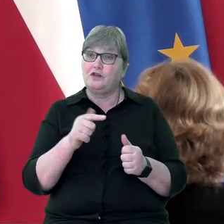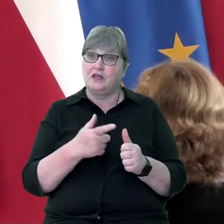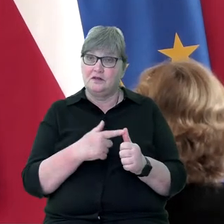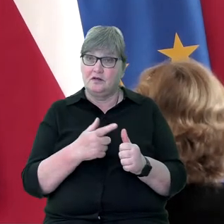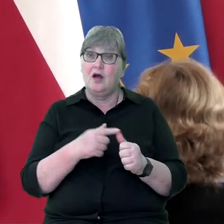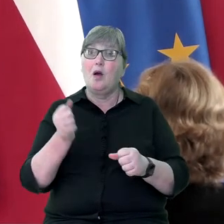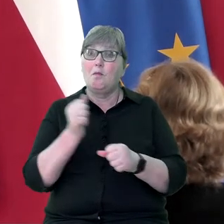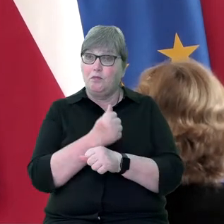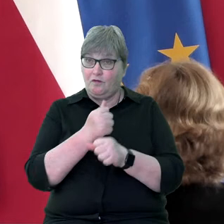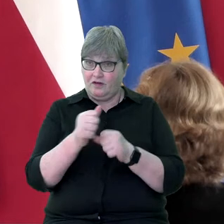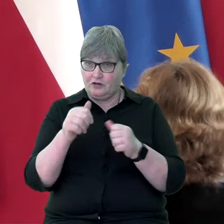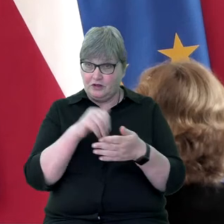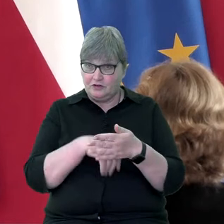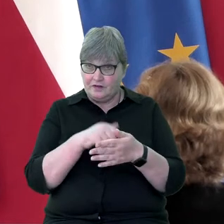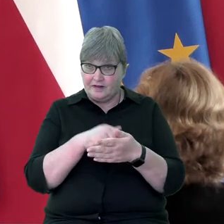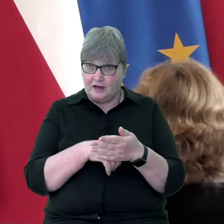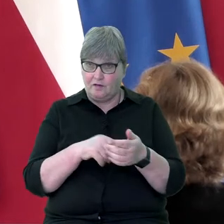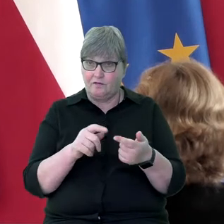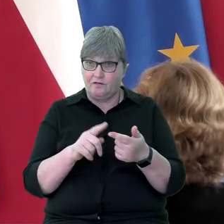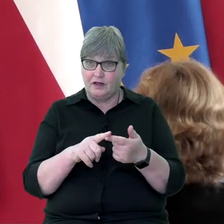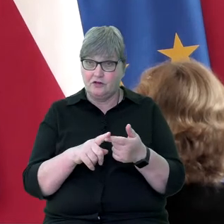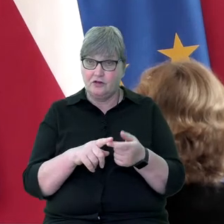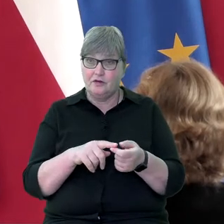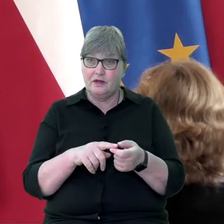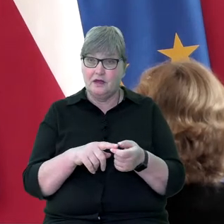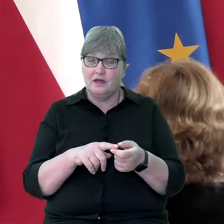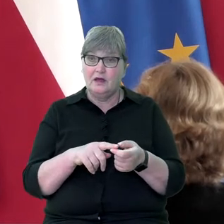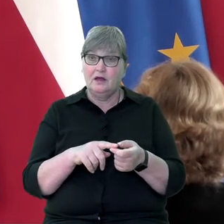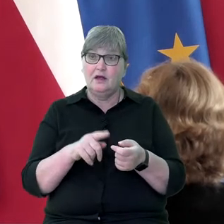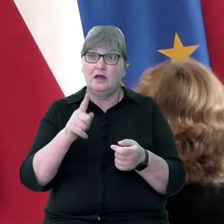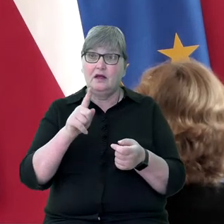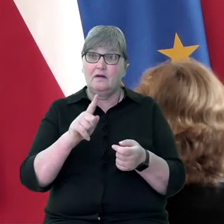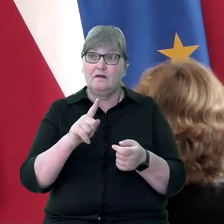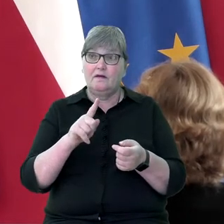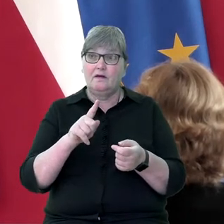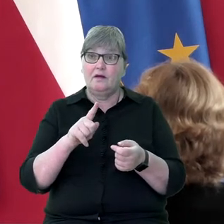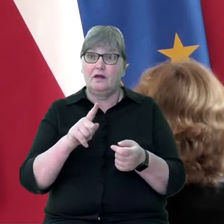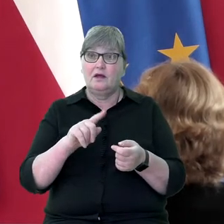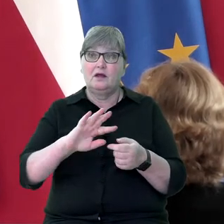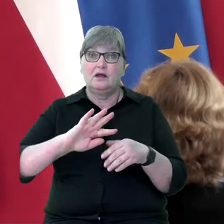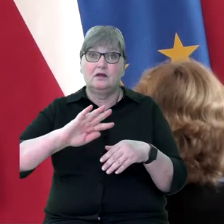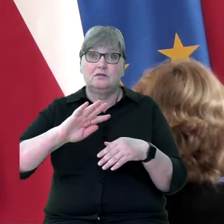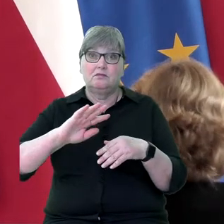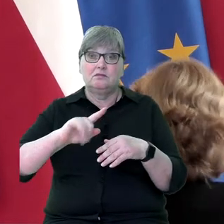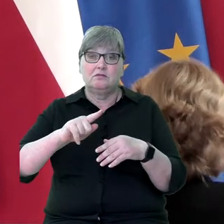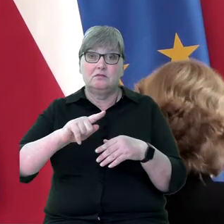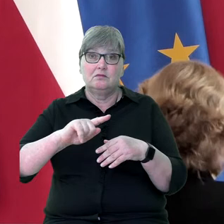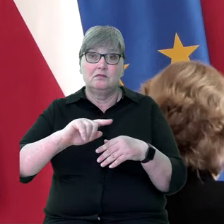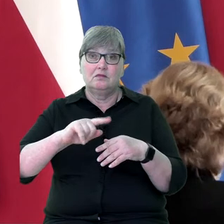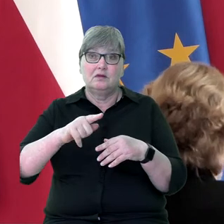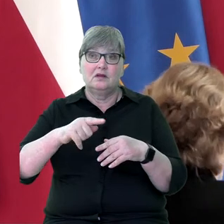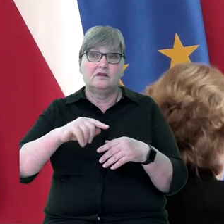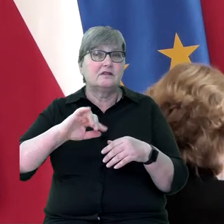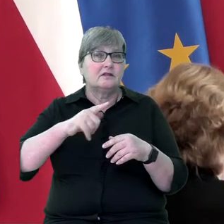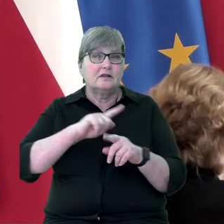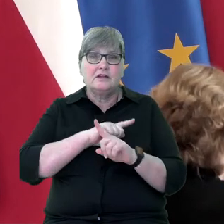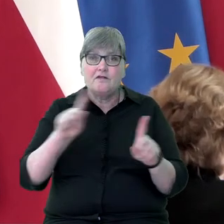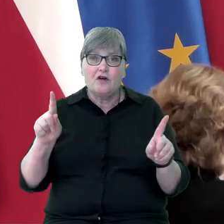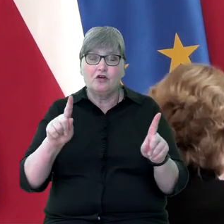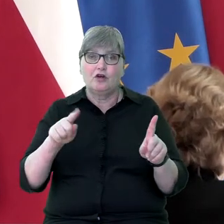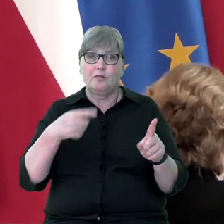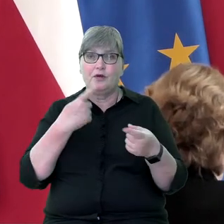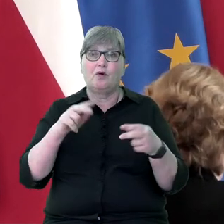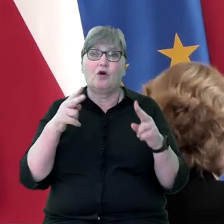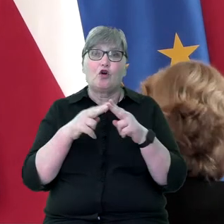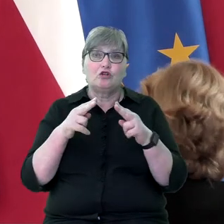swego stanowiska, miał zakaz wchodzenia w związki lub w zmowy, które mogły zakłócić bieg spraw państwowych lub normalny tok